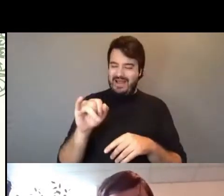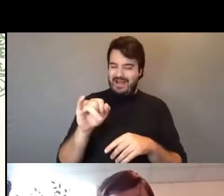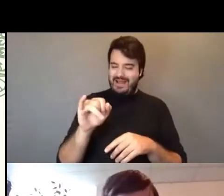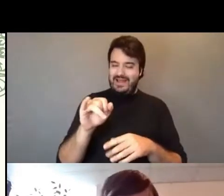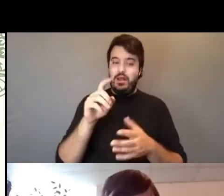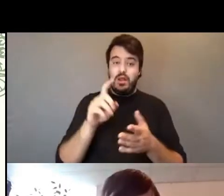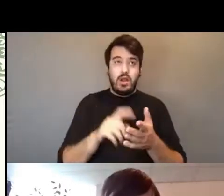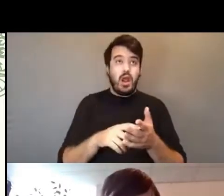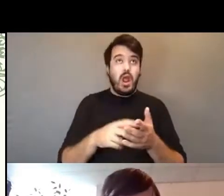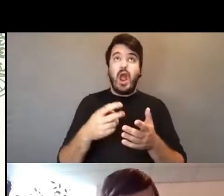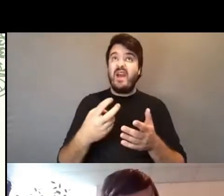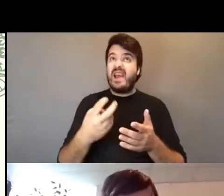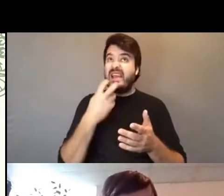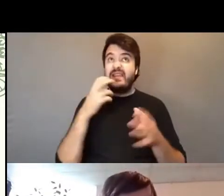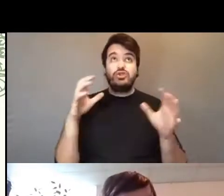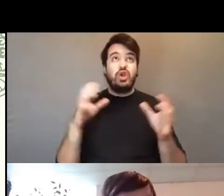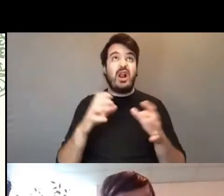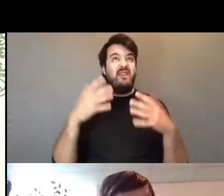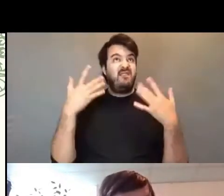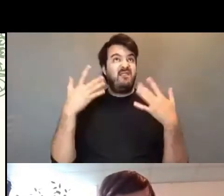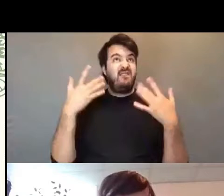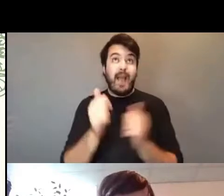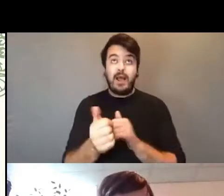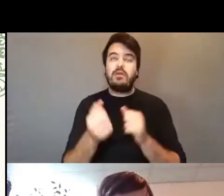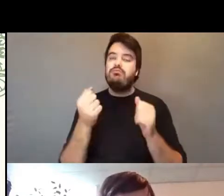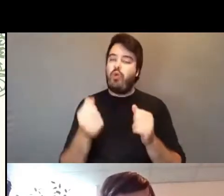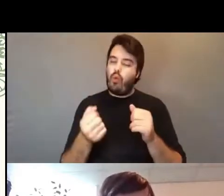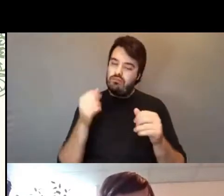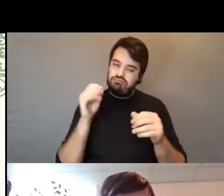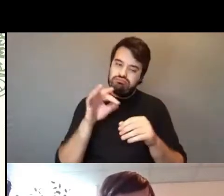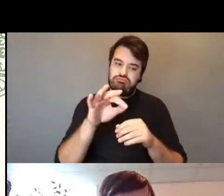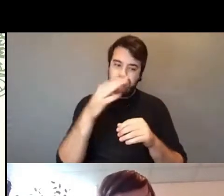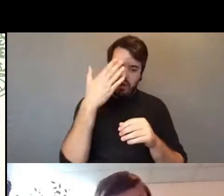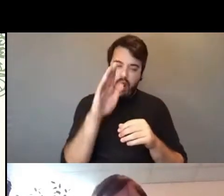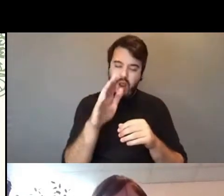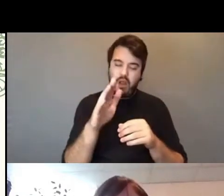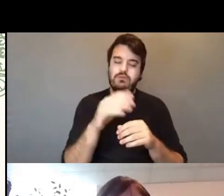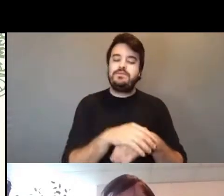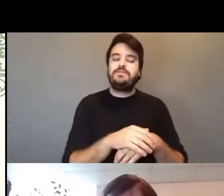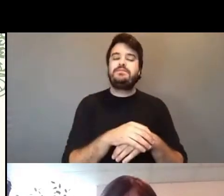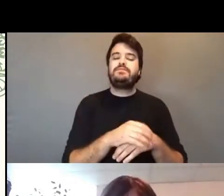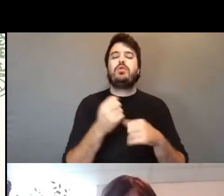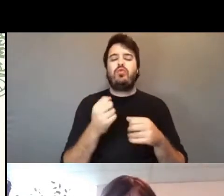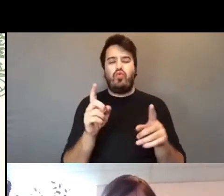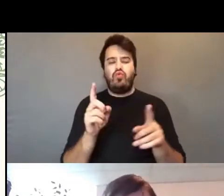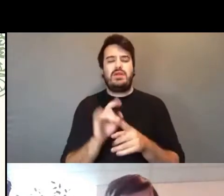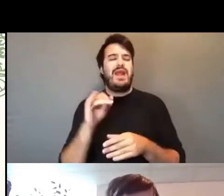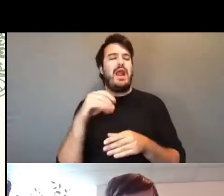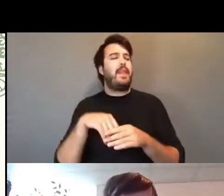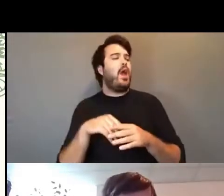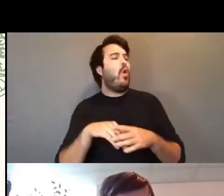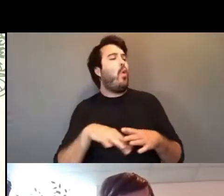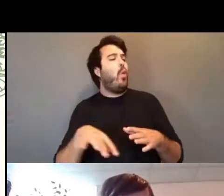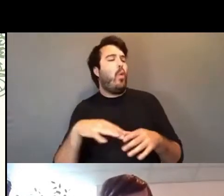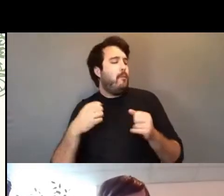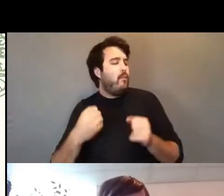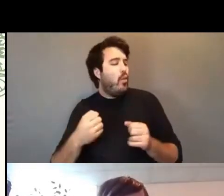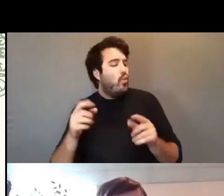le risque de gel est passé. Et vous pouvez aussi le faire à l'intérieur.